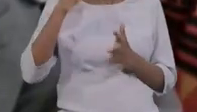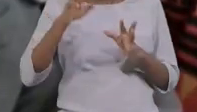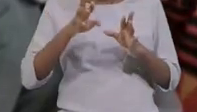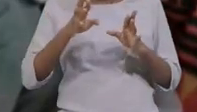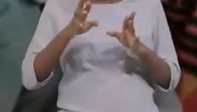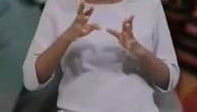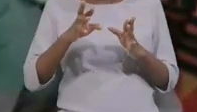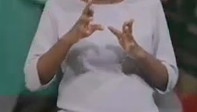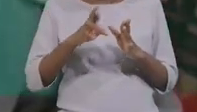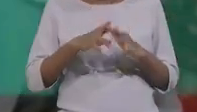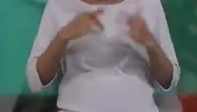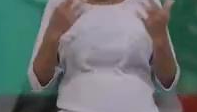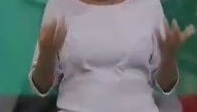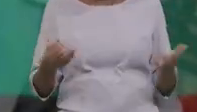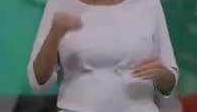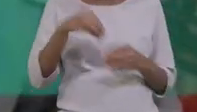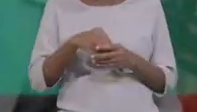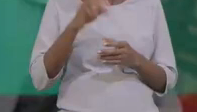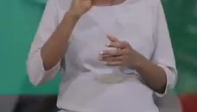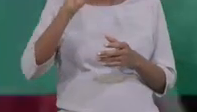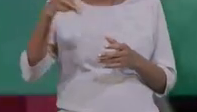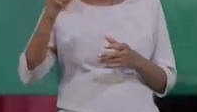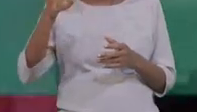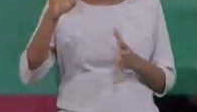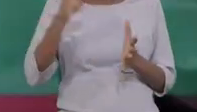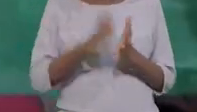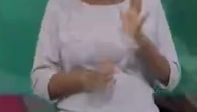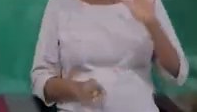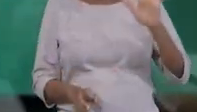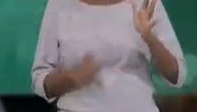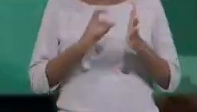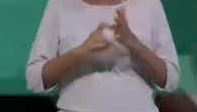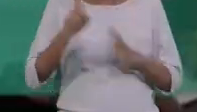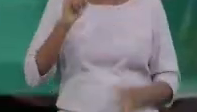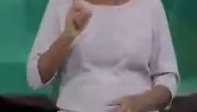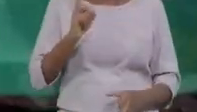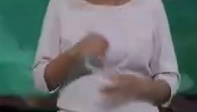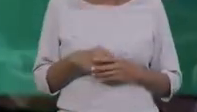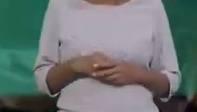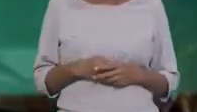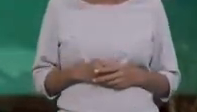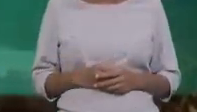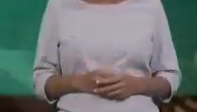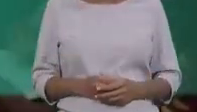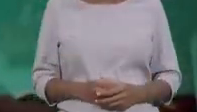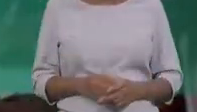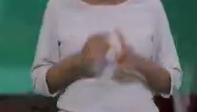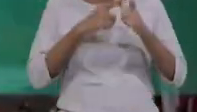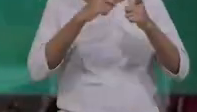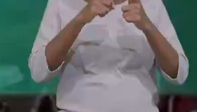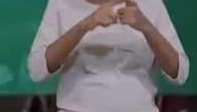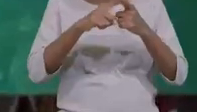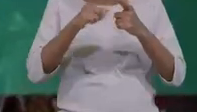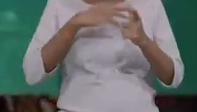sa révélation. En Jérémie 5, 1. Jérémie 5, verset 1.